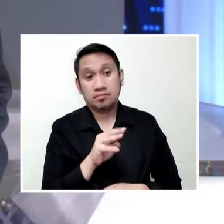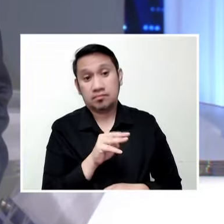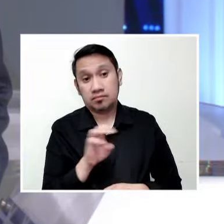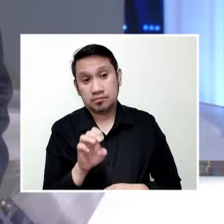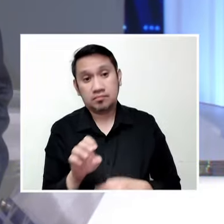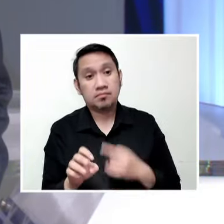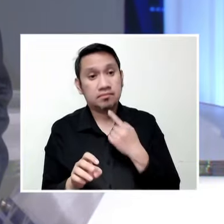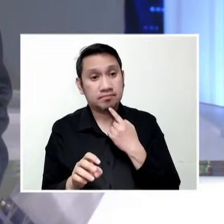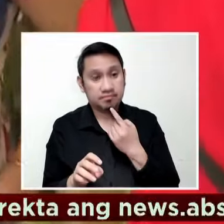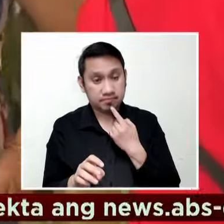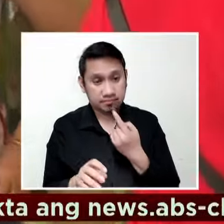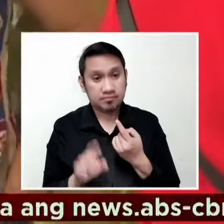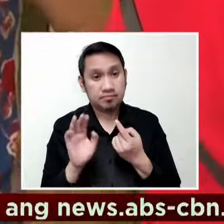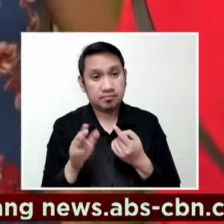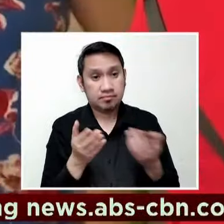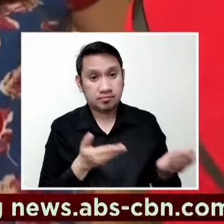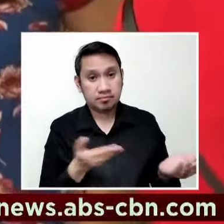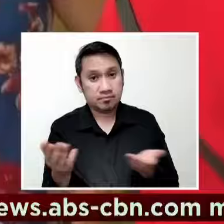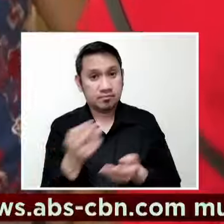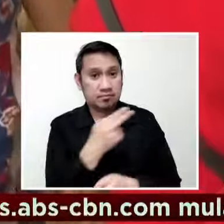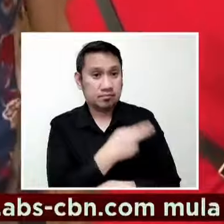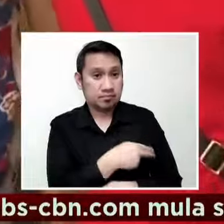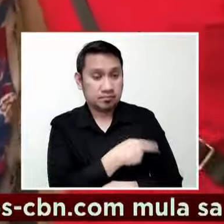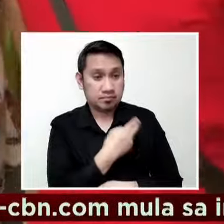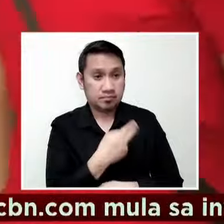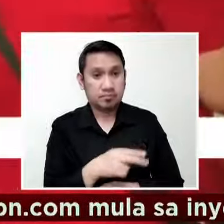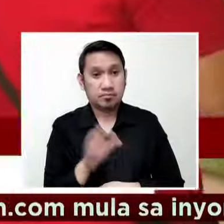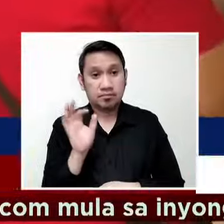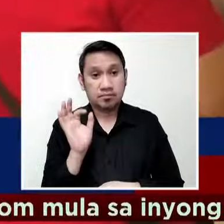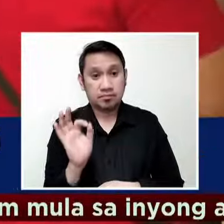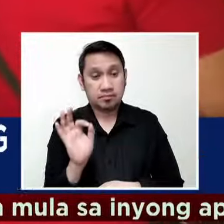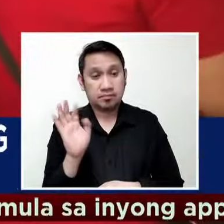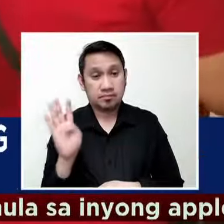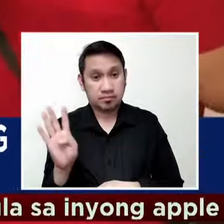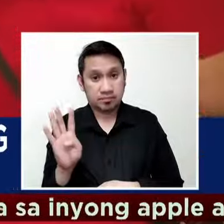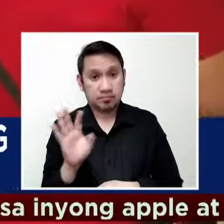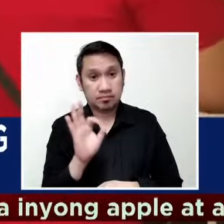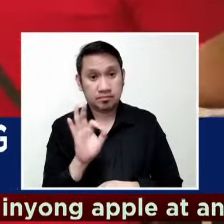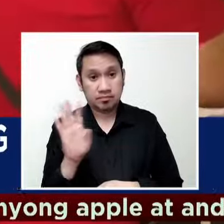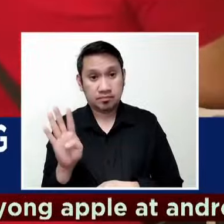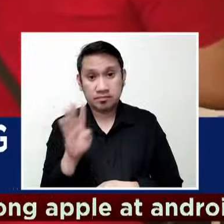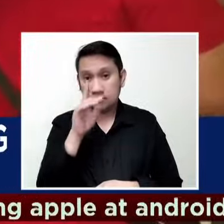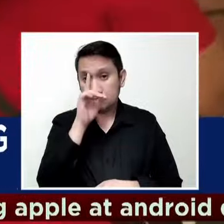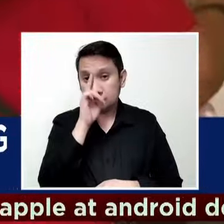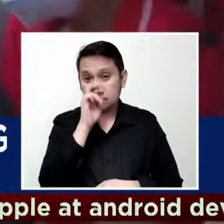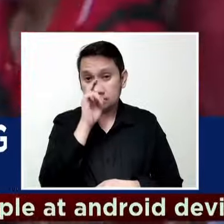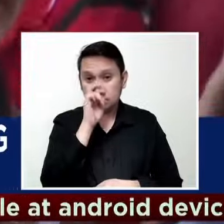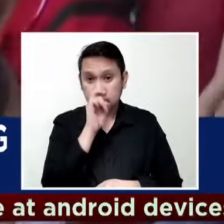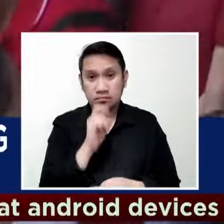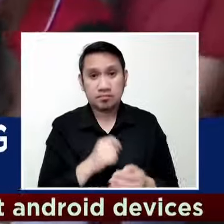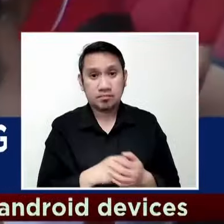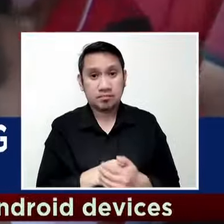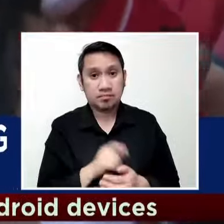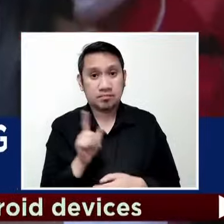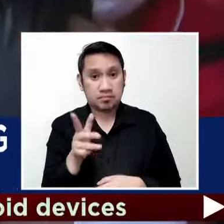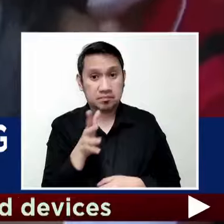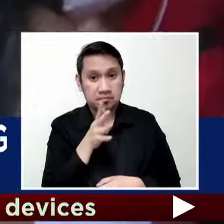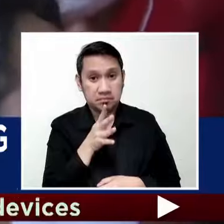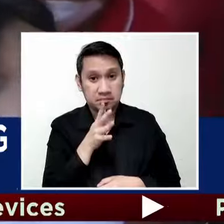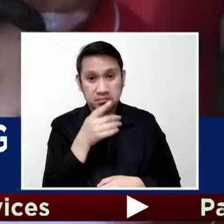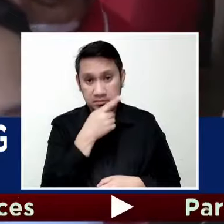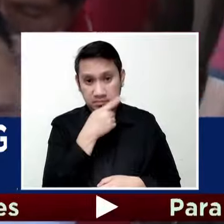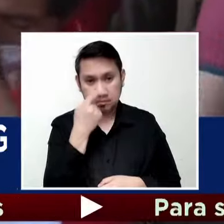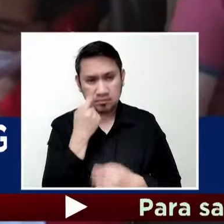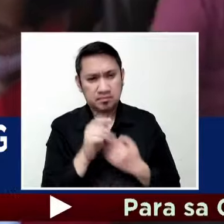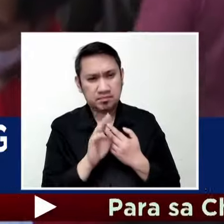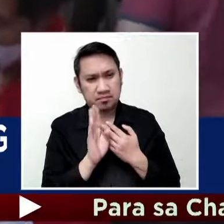na pinaospital na nila ang 74, 94 years old na ina dahil sa